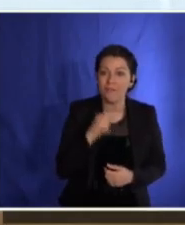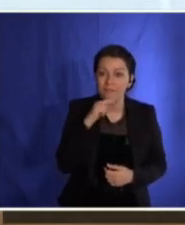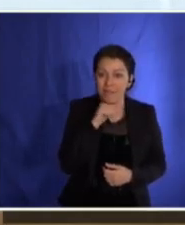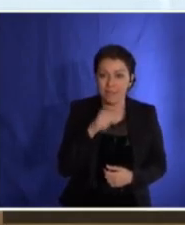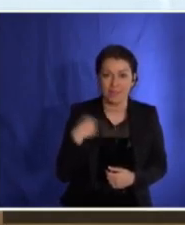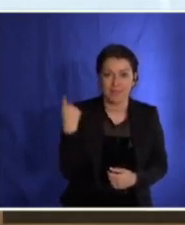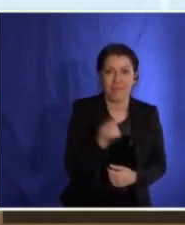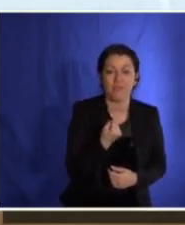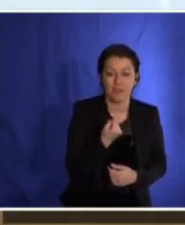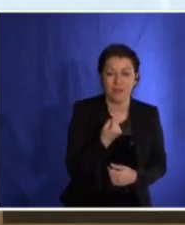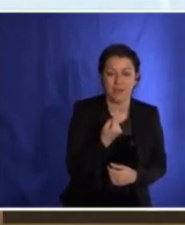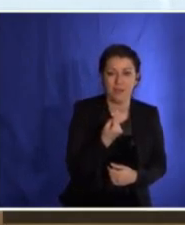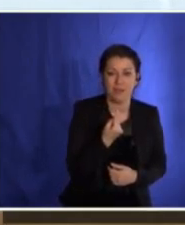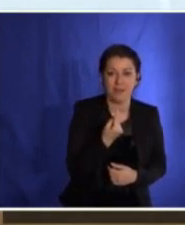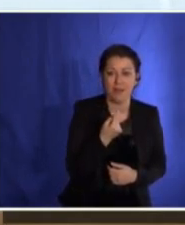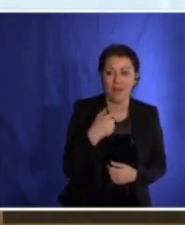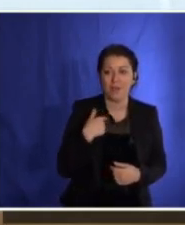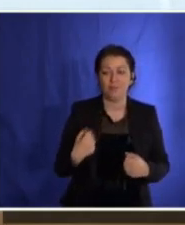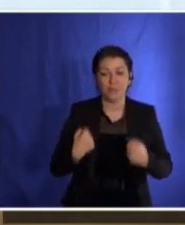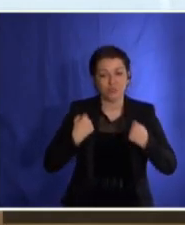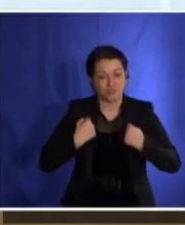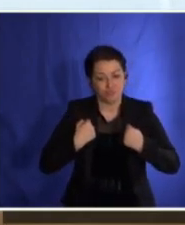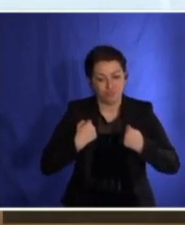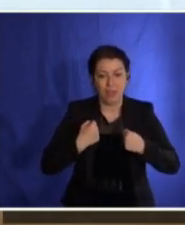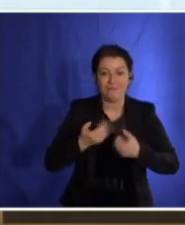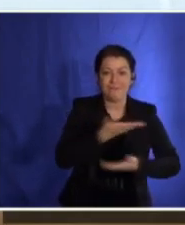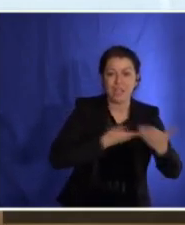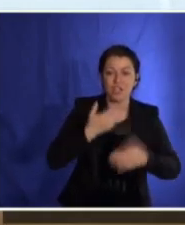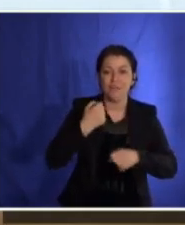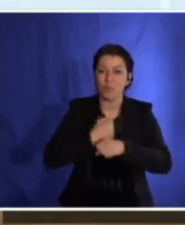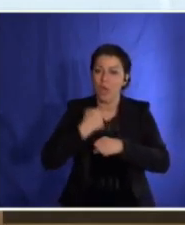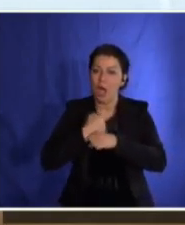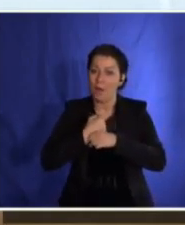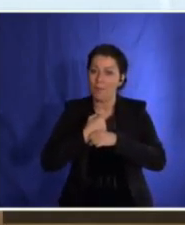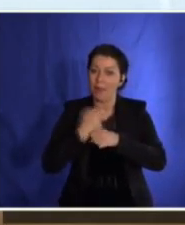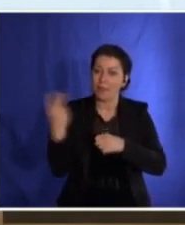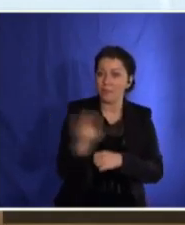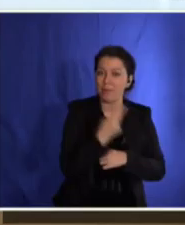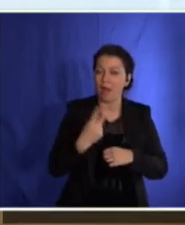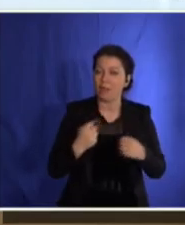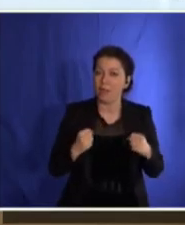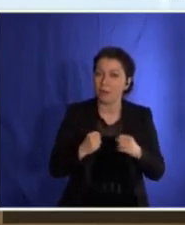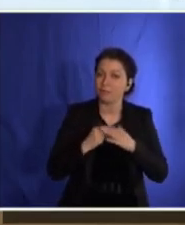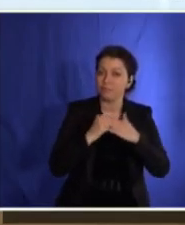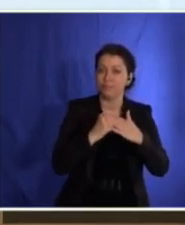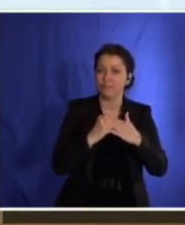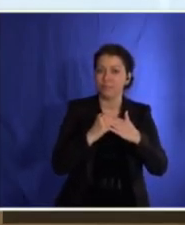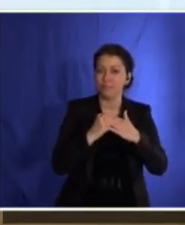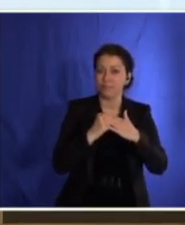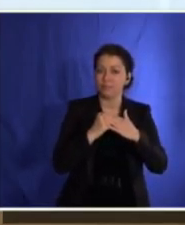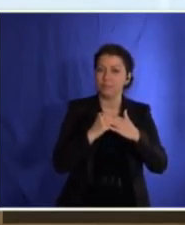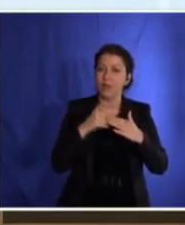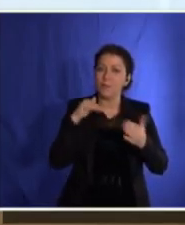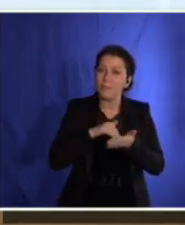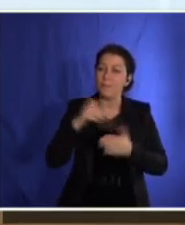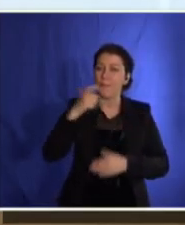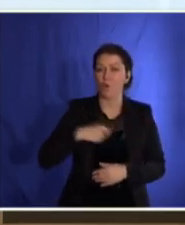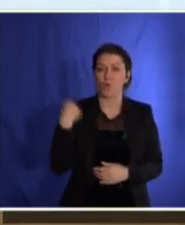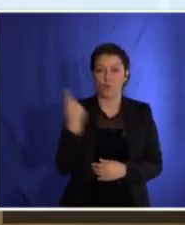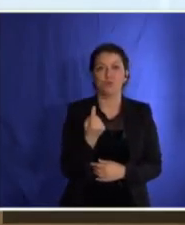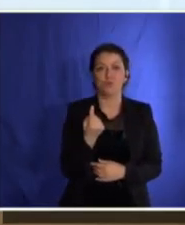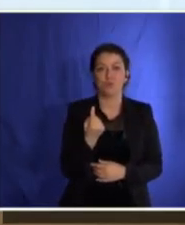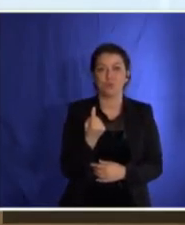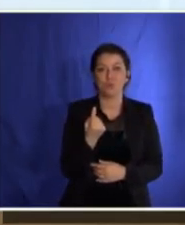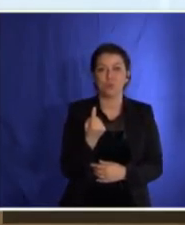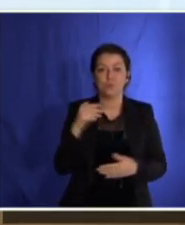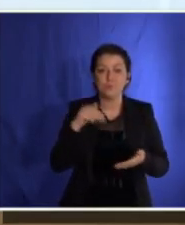herstellen zwischen Wirtschaft und Arbeit? Dafür braucht es uns. Dafür braucht es